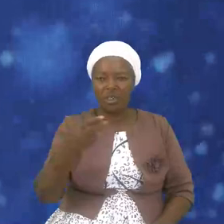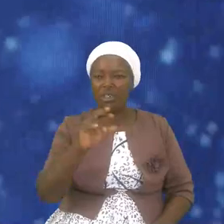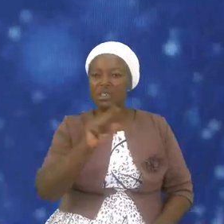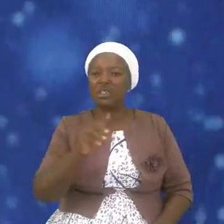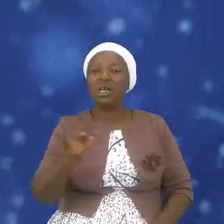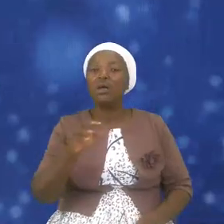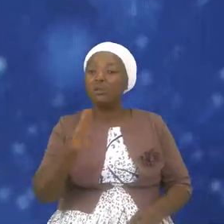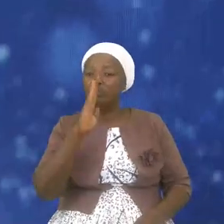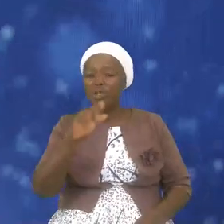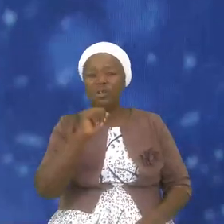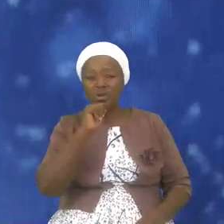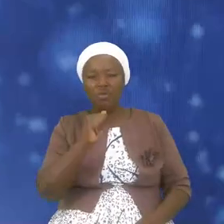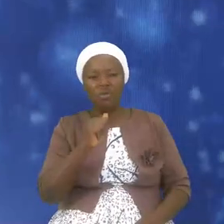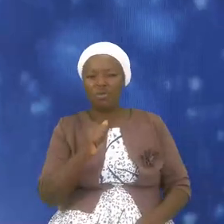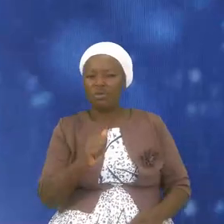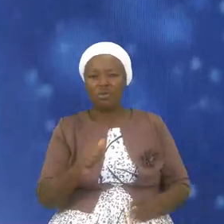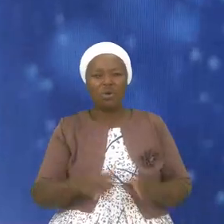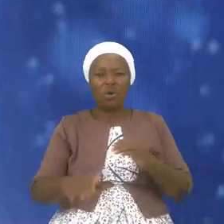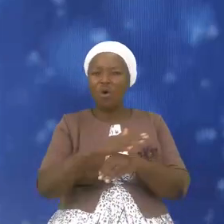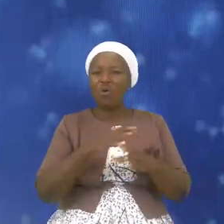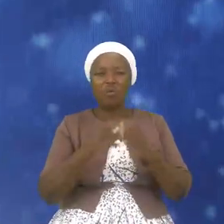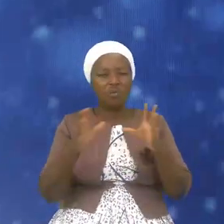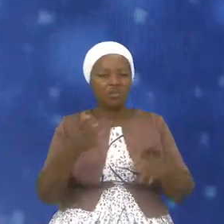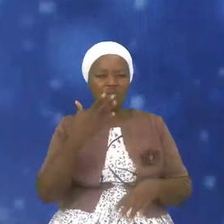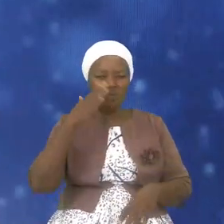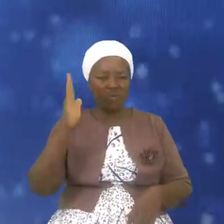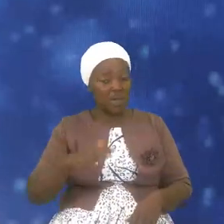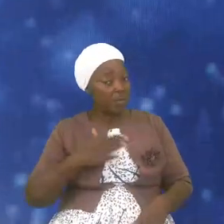ne sois pas méchant, Alex, c'est mon ami.